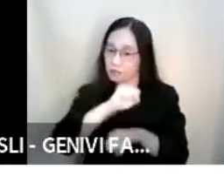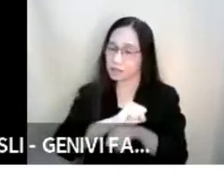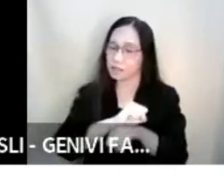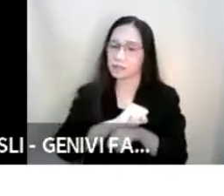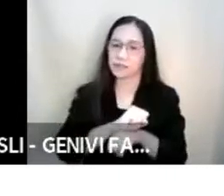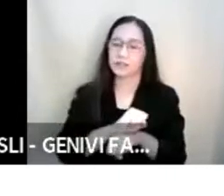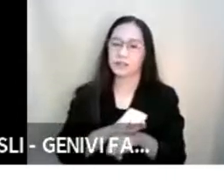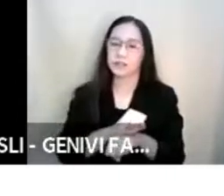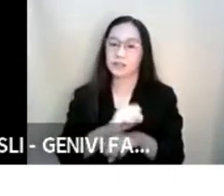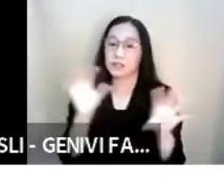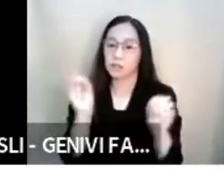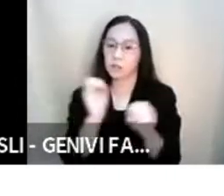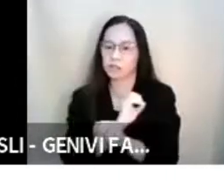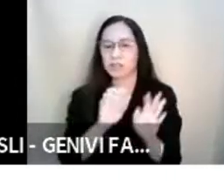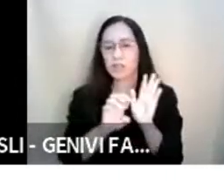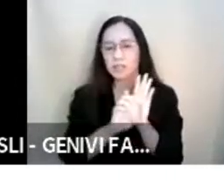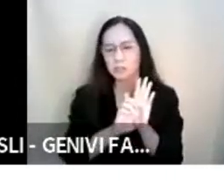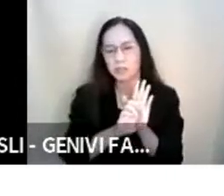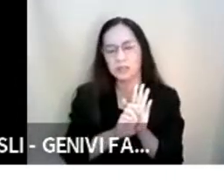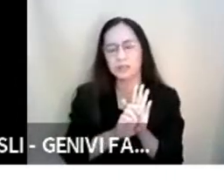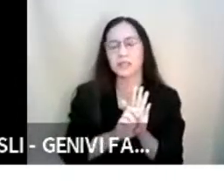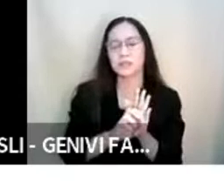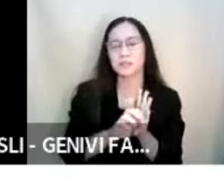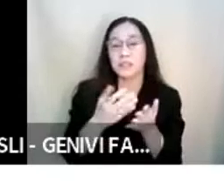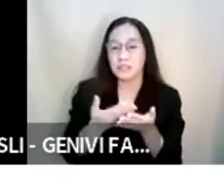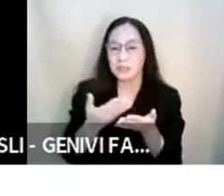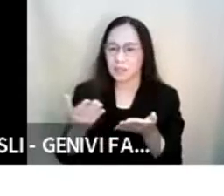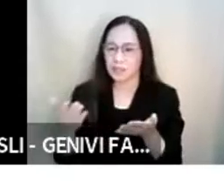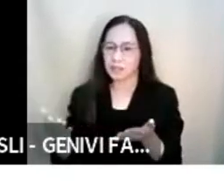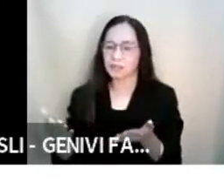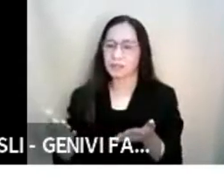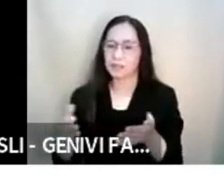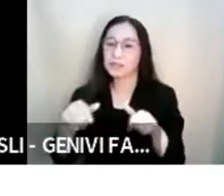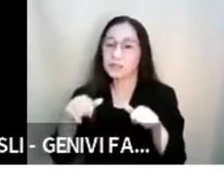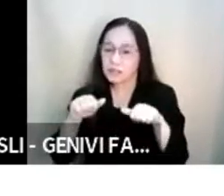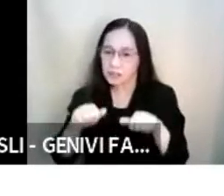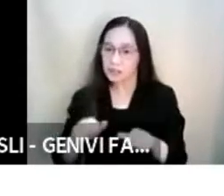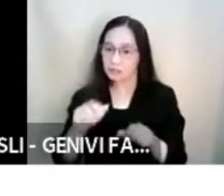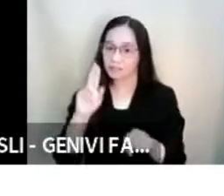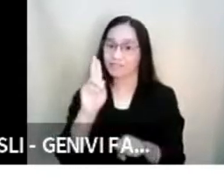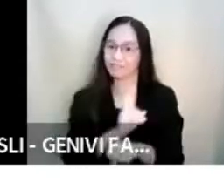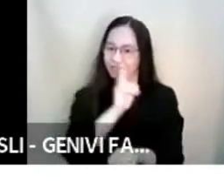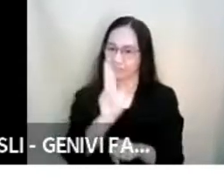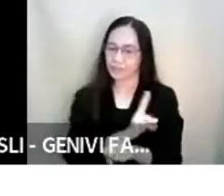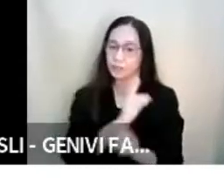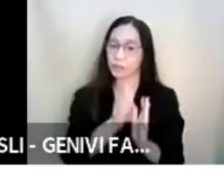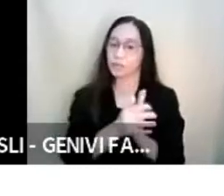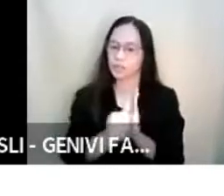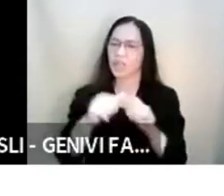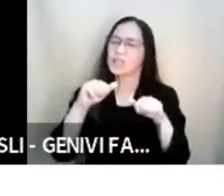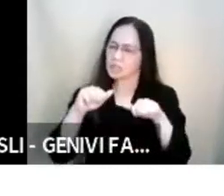in a certain office, for example, those are things that he needs to be able to, those are skills that he needs to be able to do.